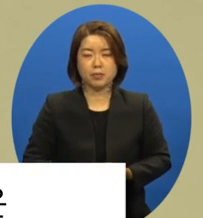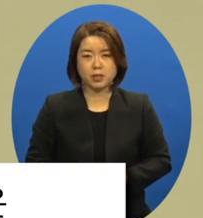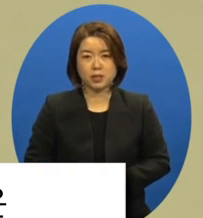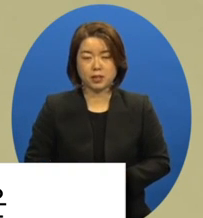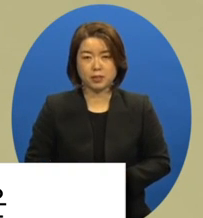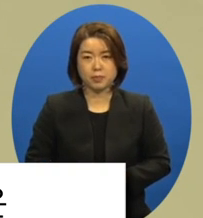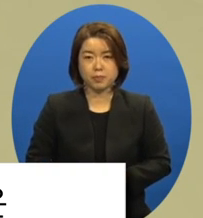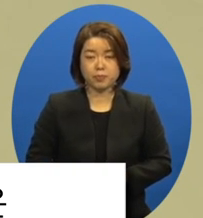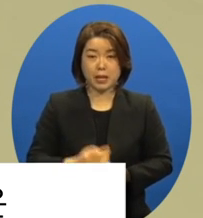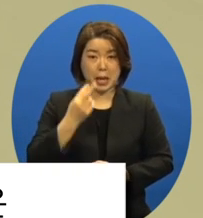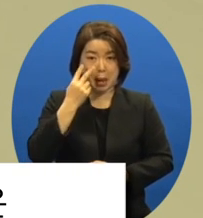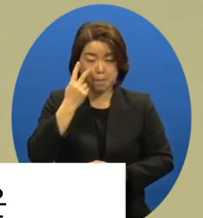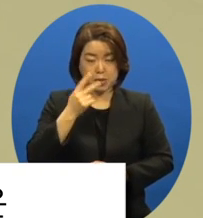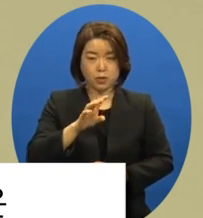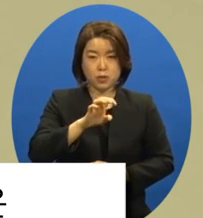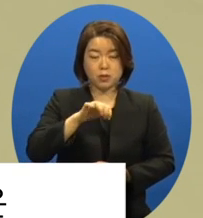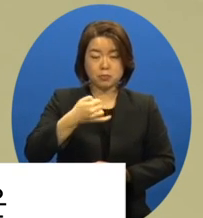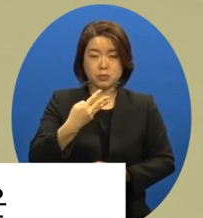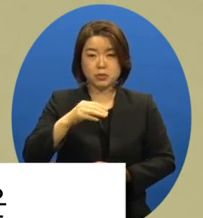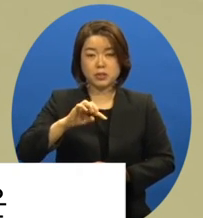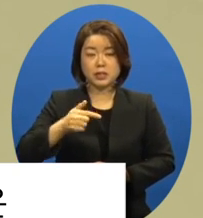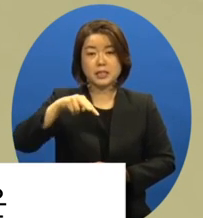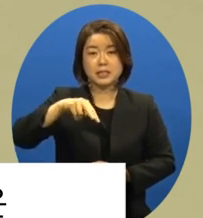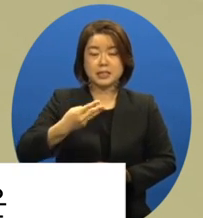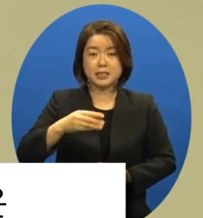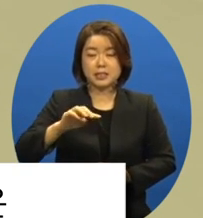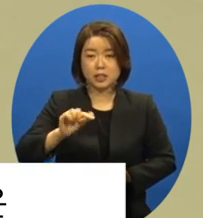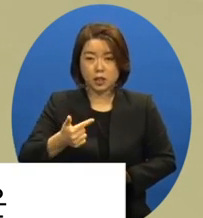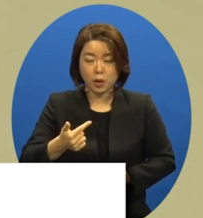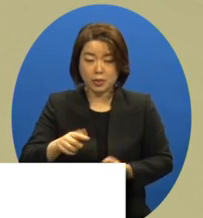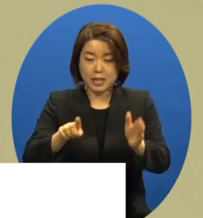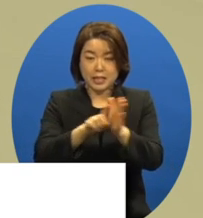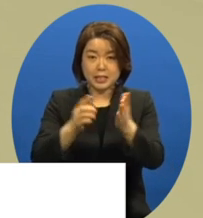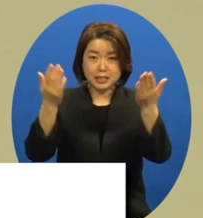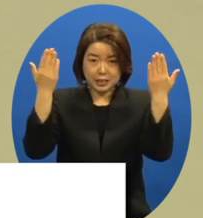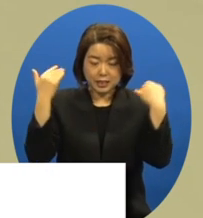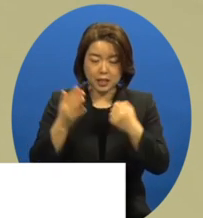미국 프린스턴 신학교의 어느 신약학 교수님 한 분은